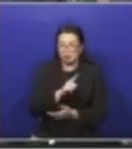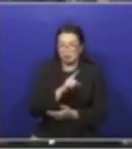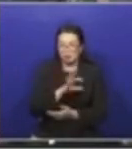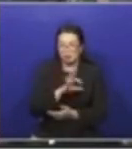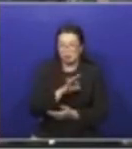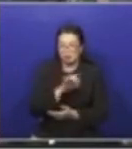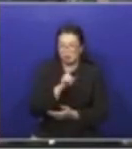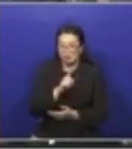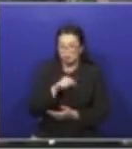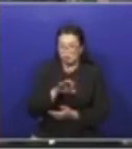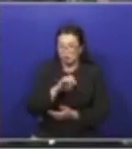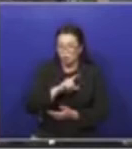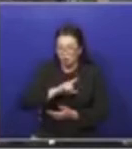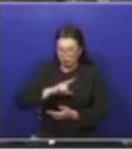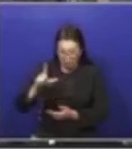ดีมากที่บอกว่ามันดับไปครับ